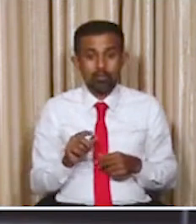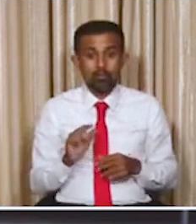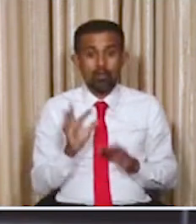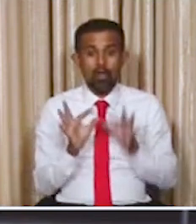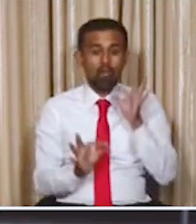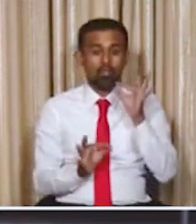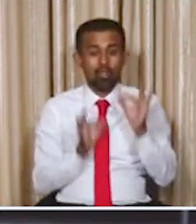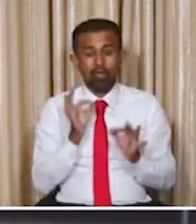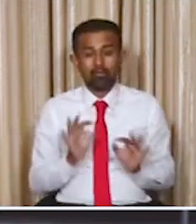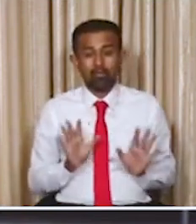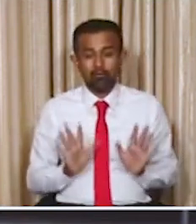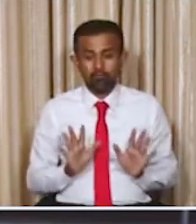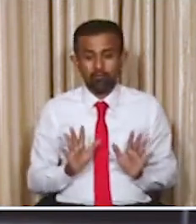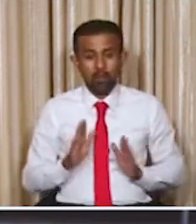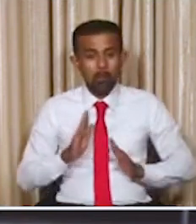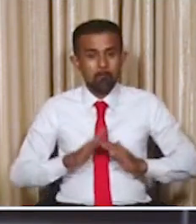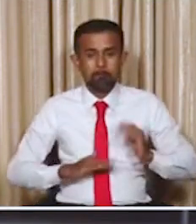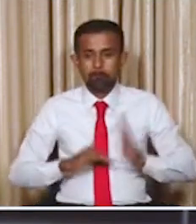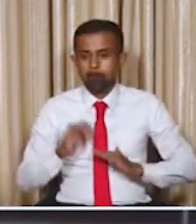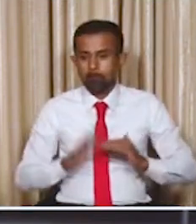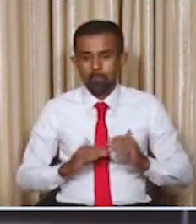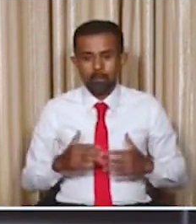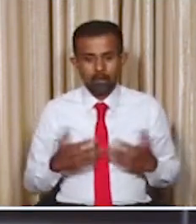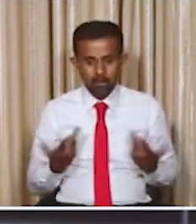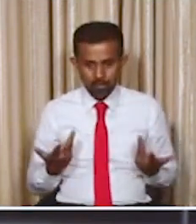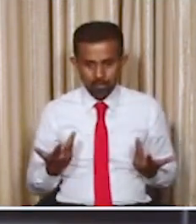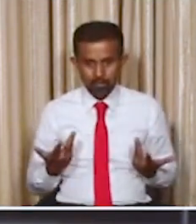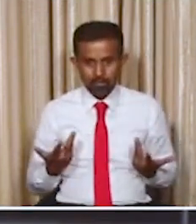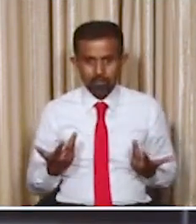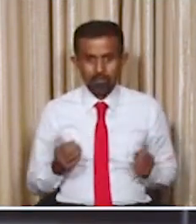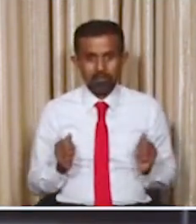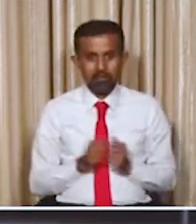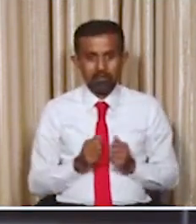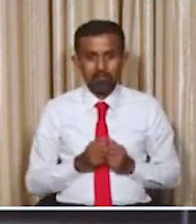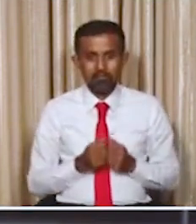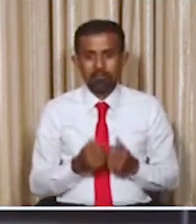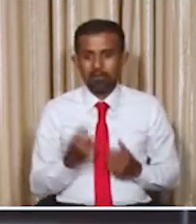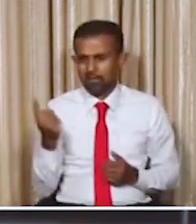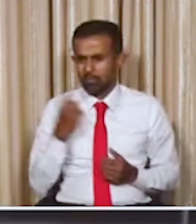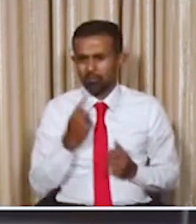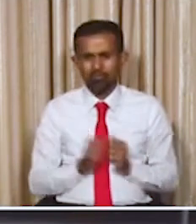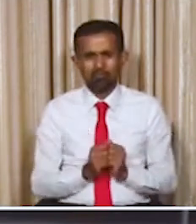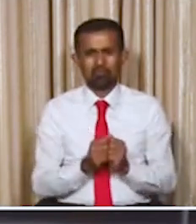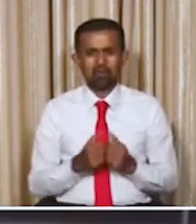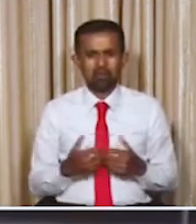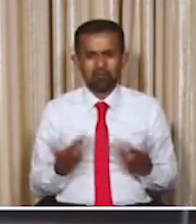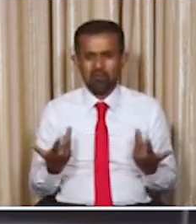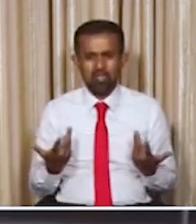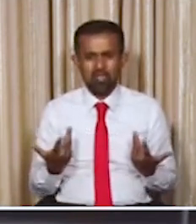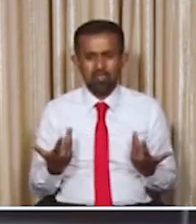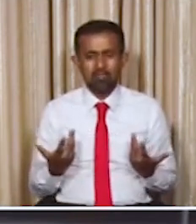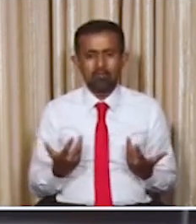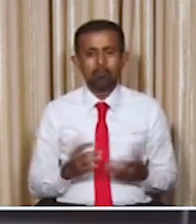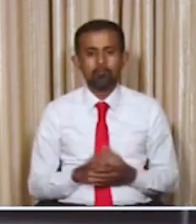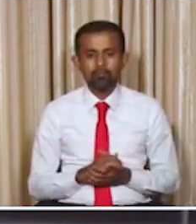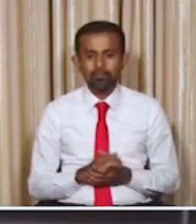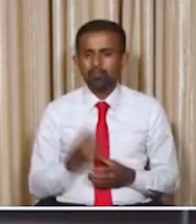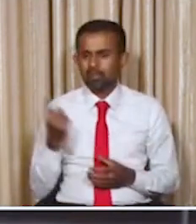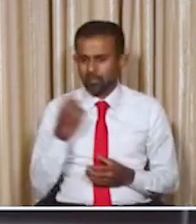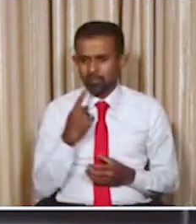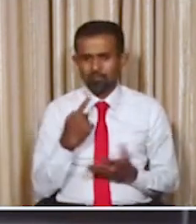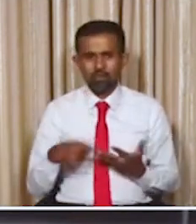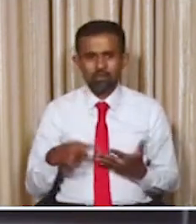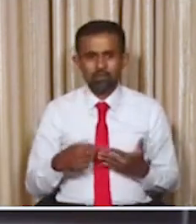කතා විතරයි ඒවා practical නැහැ. කරන්න බෑ ඔය කිව්වට කාටවත්. ඔය කරන ක්‍රමය ඔය කියන